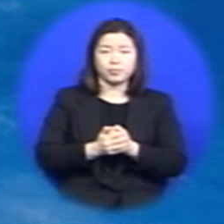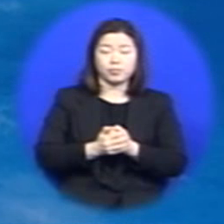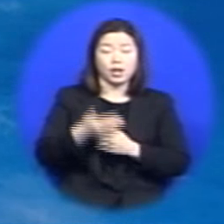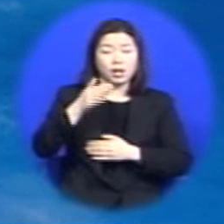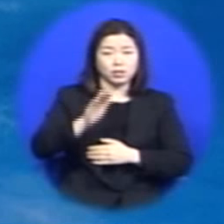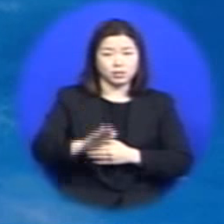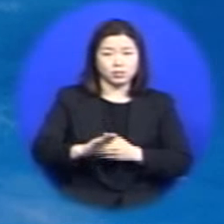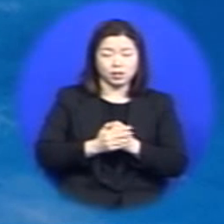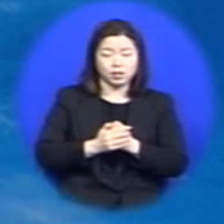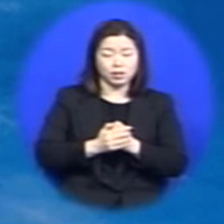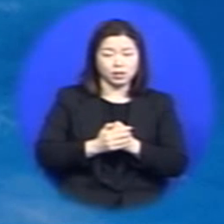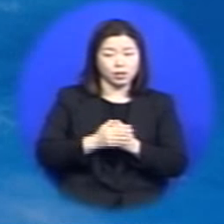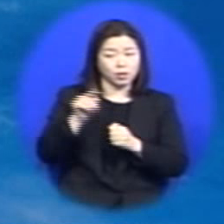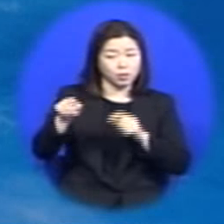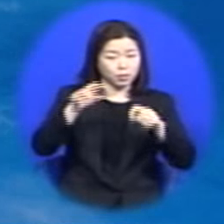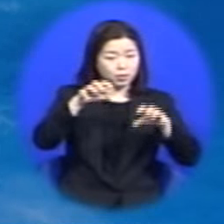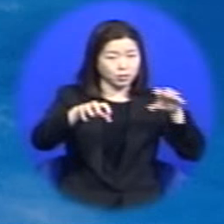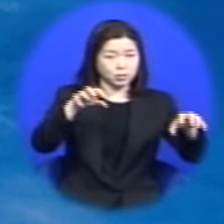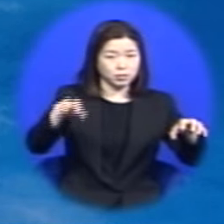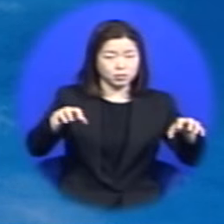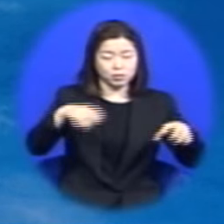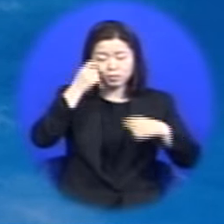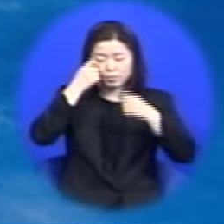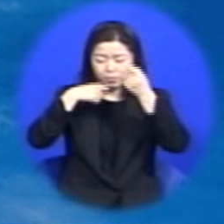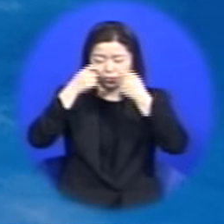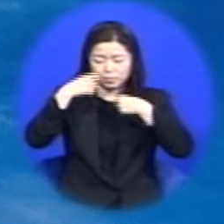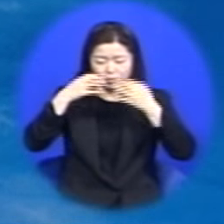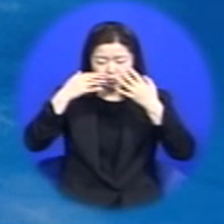그런데 여기저기서 흐느끼기 시작하더라고요.